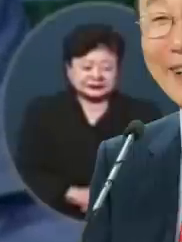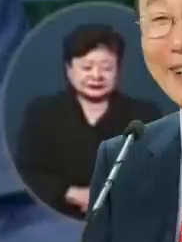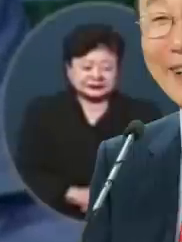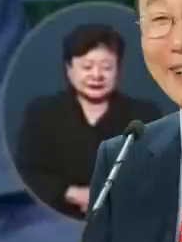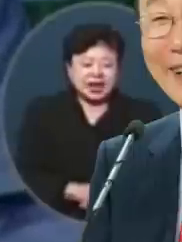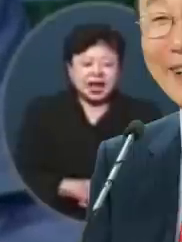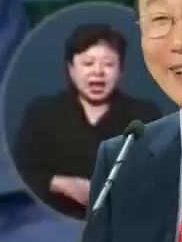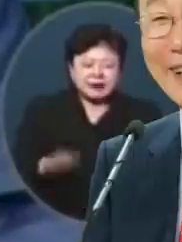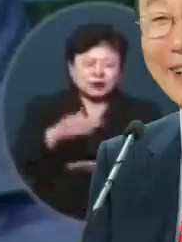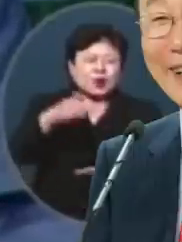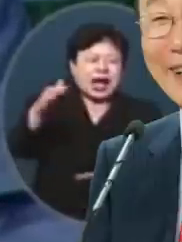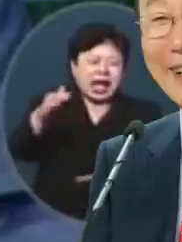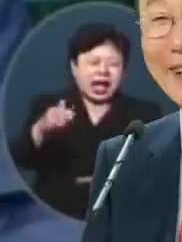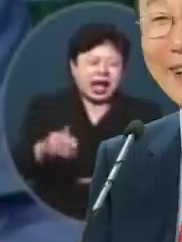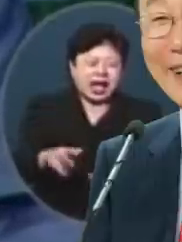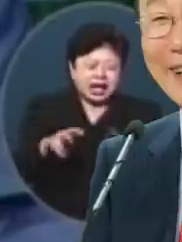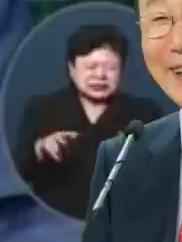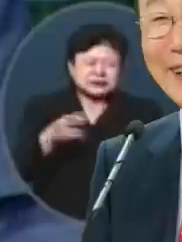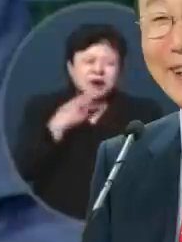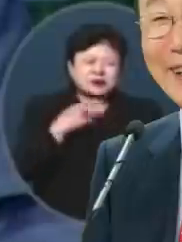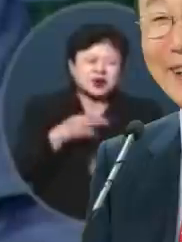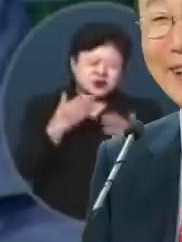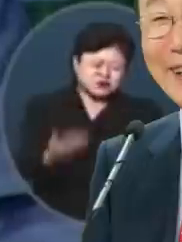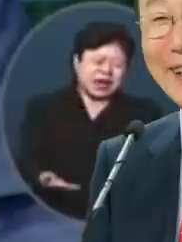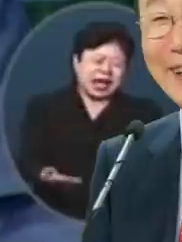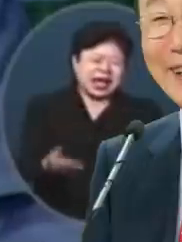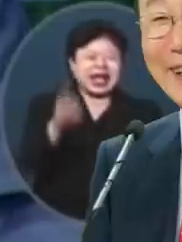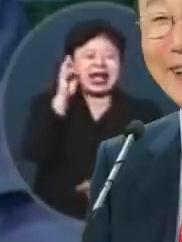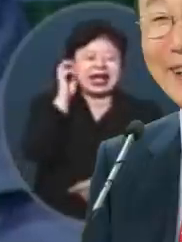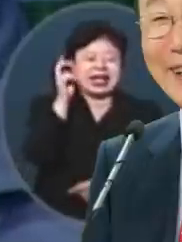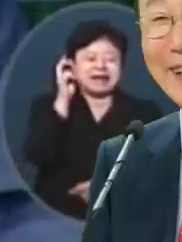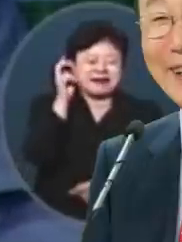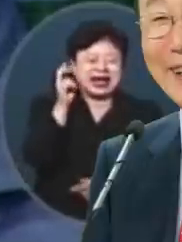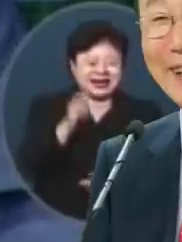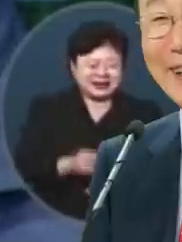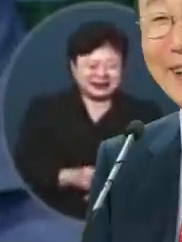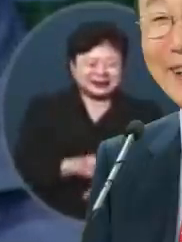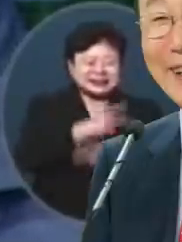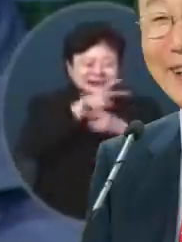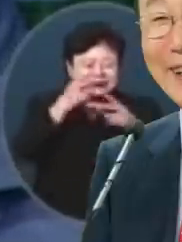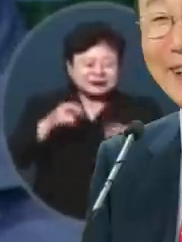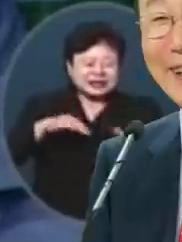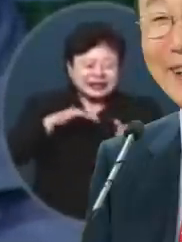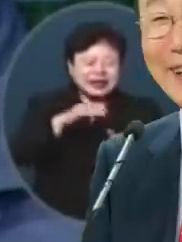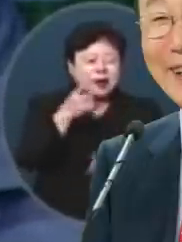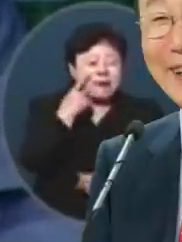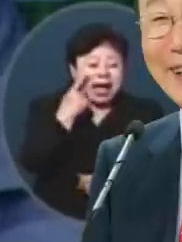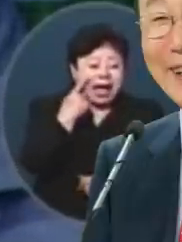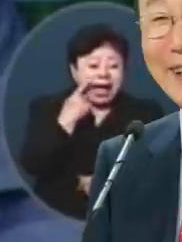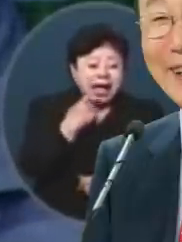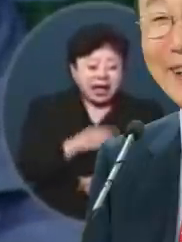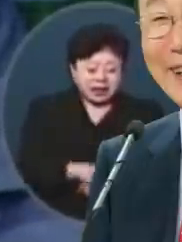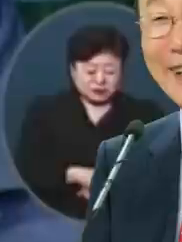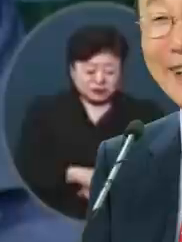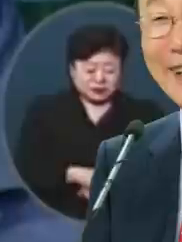놀러가고 휴가를 즐기는 것보다도 깨워 일으켜라. 그러니 퉁퉁